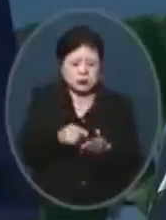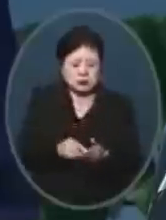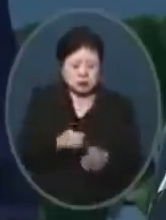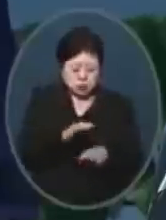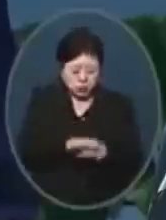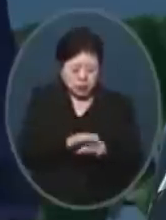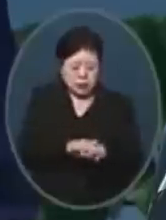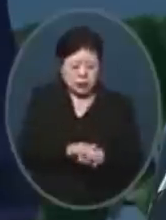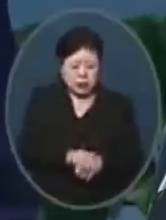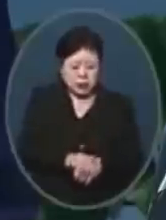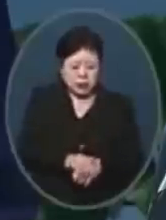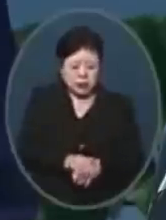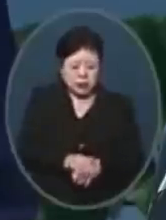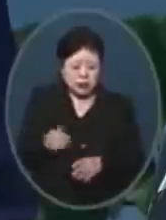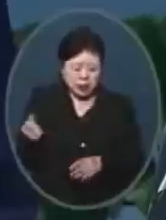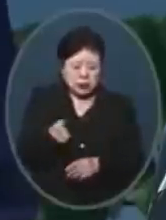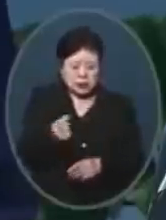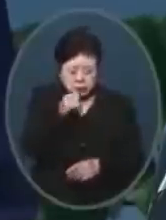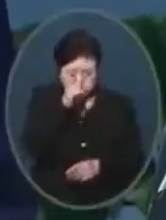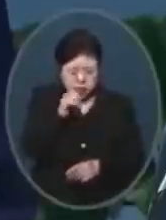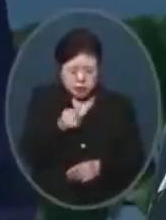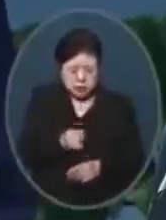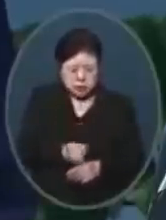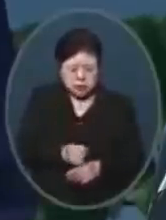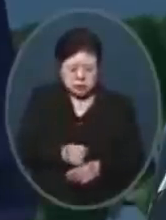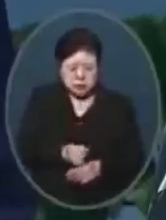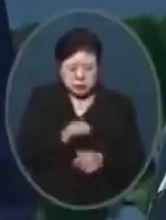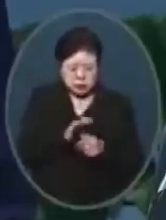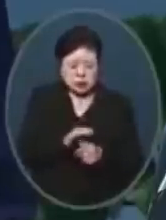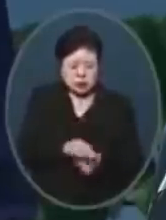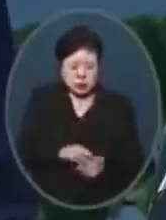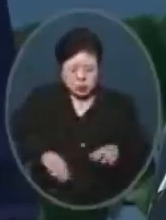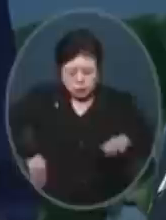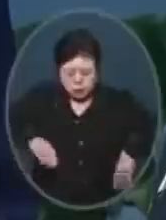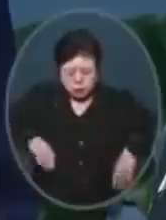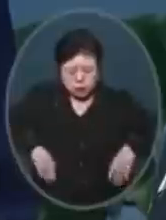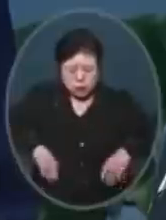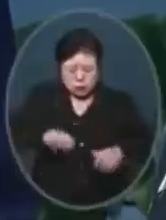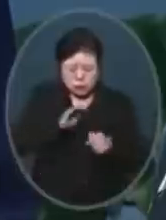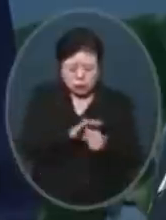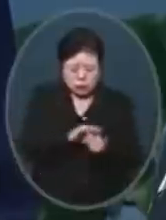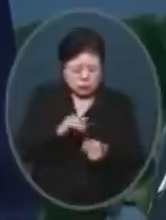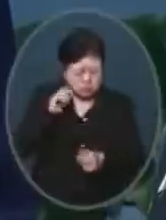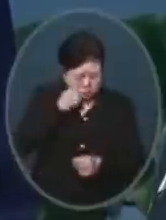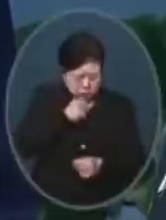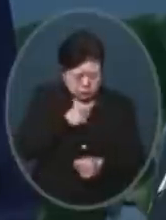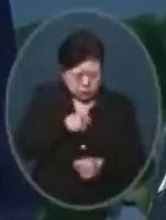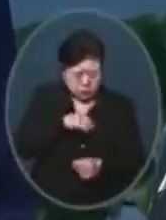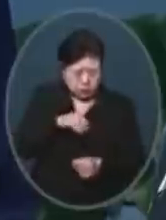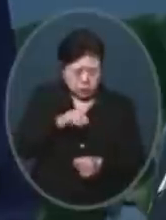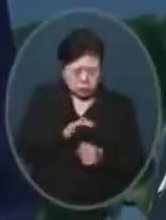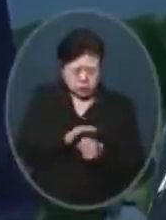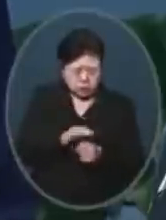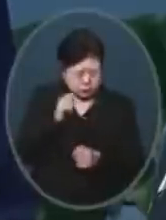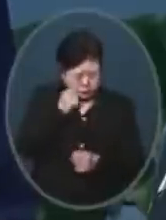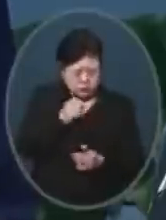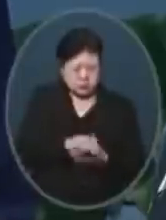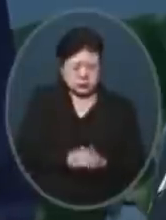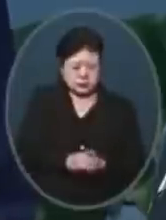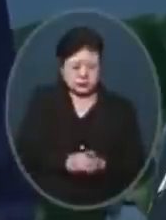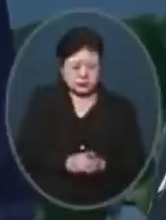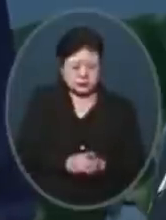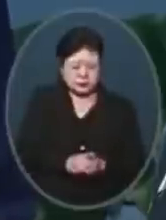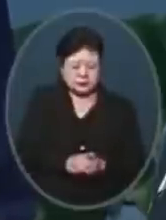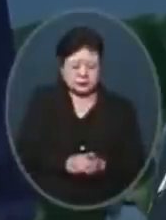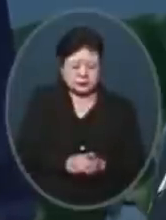손에 쥔 것이 있어야지 아무것도 없이 빈손 지고는 이웃을 도울 수가 없는 것입니다.